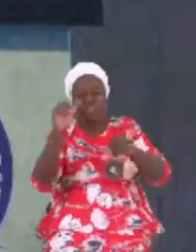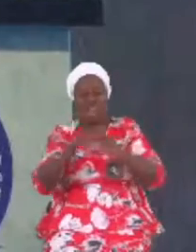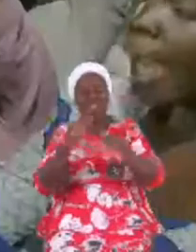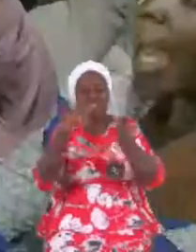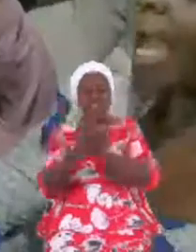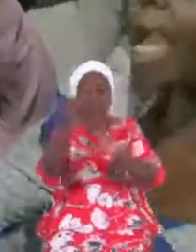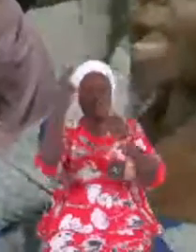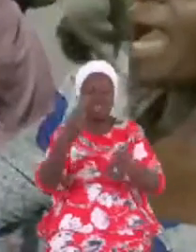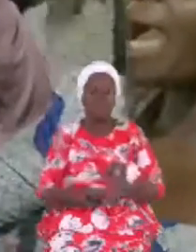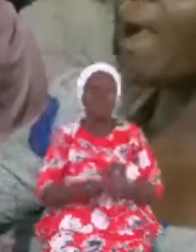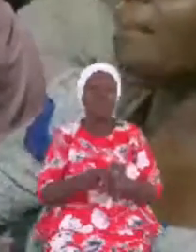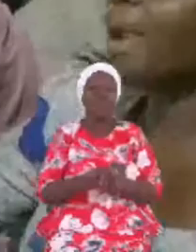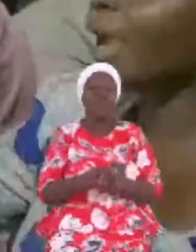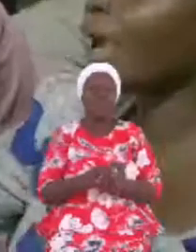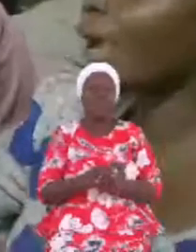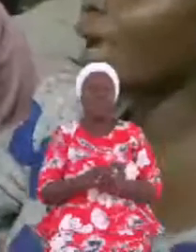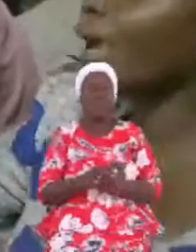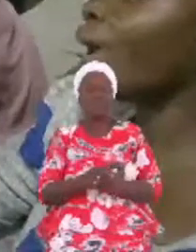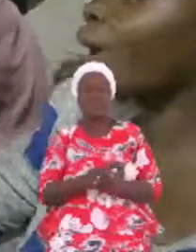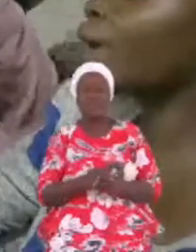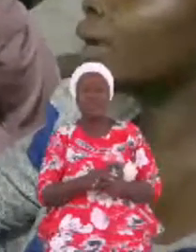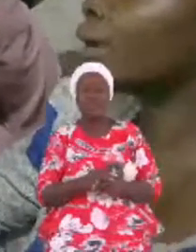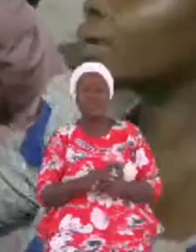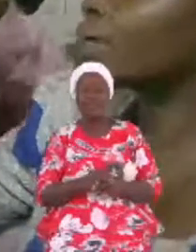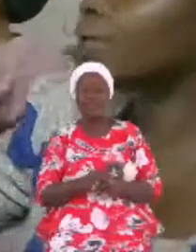Libère-les au nom de Jésus.